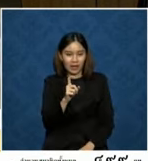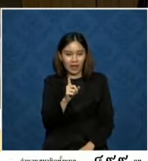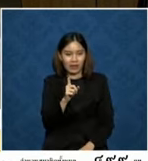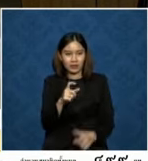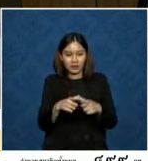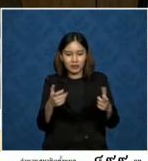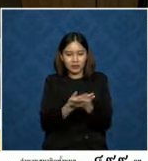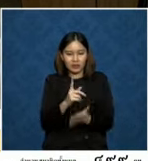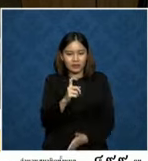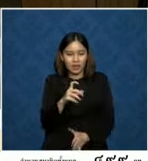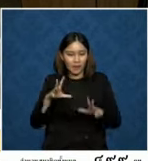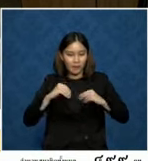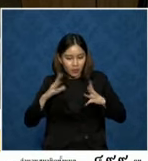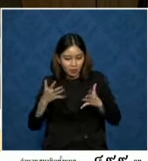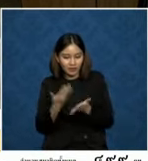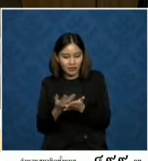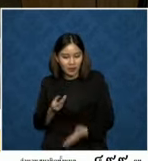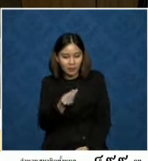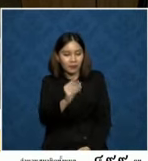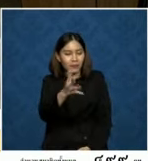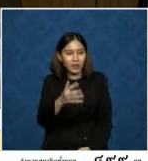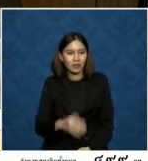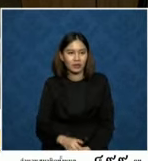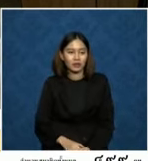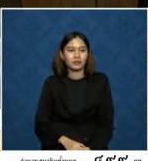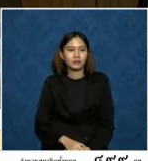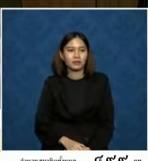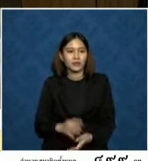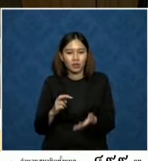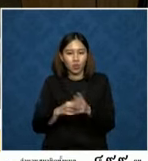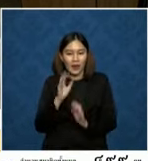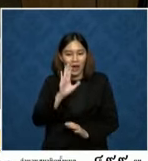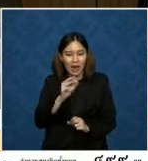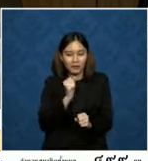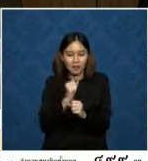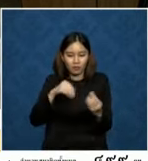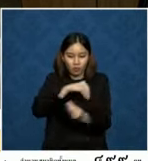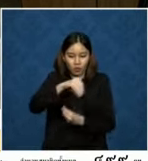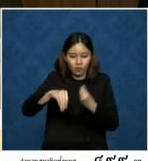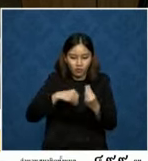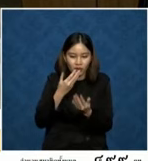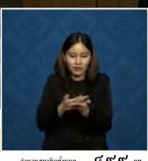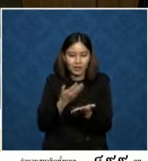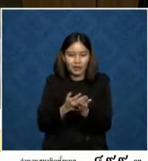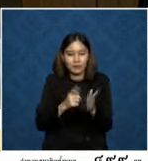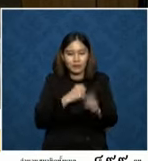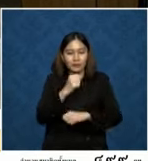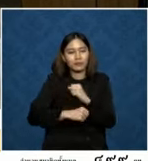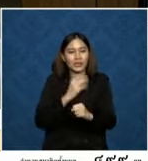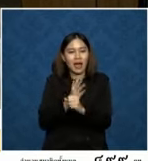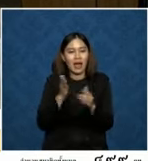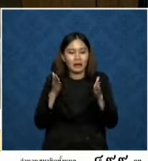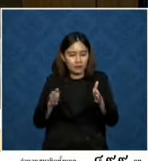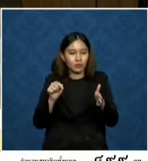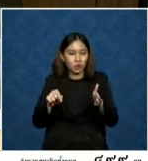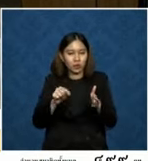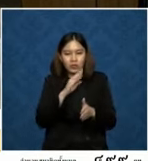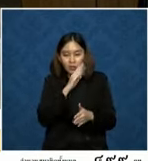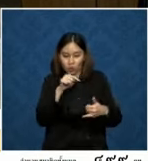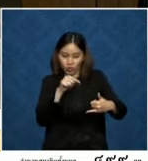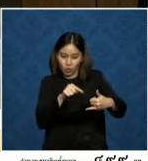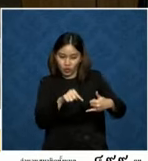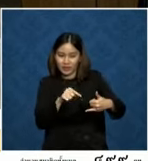เสธการจ่ายเงินชำระเงินนะครับผลก็เขาจะถูกห้ามทำธุรกิจการเงินเป็นเวลา5ปีต่อเมื่อบุคคลดังกล่าว